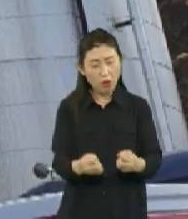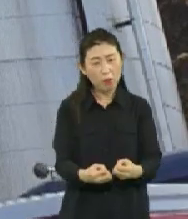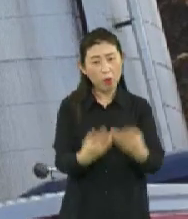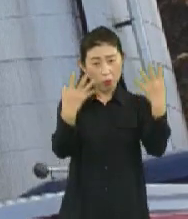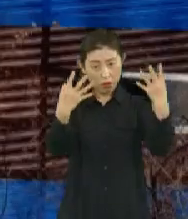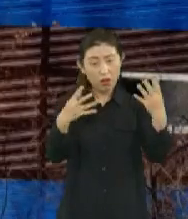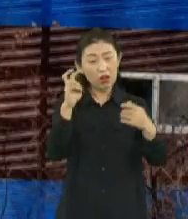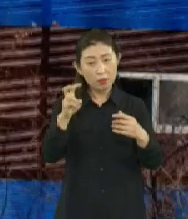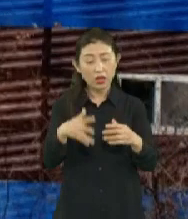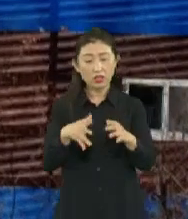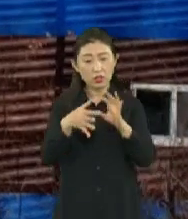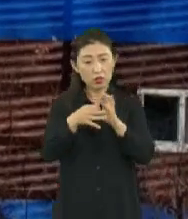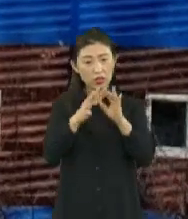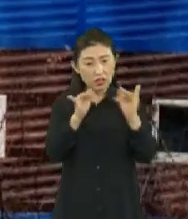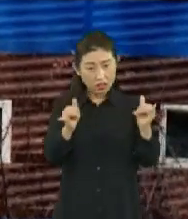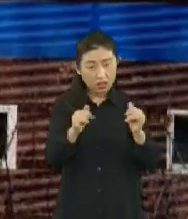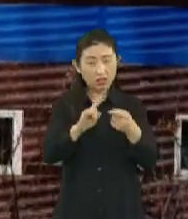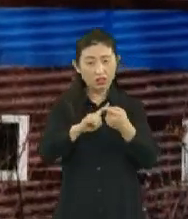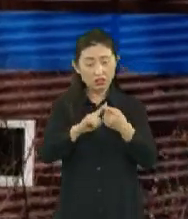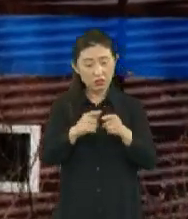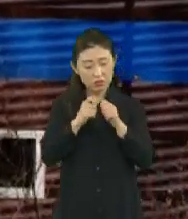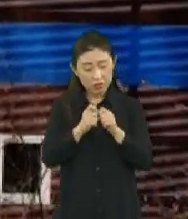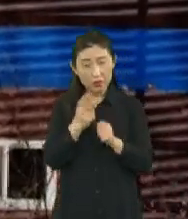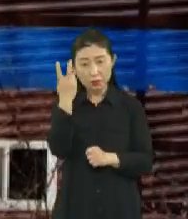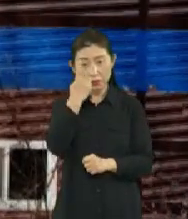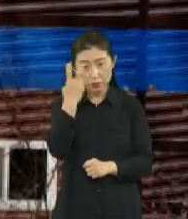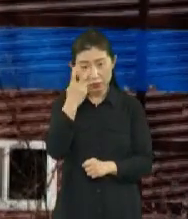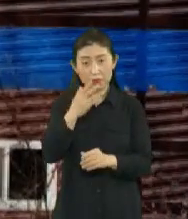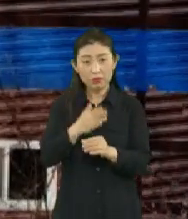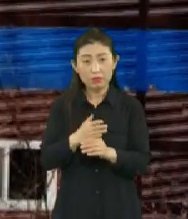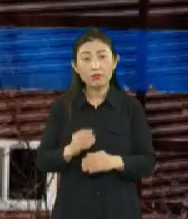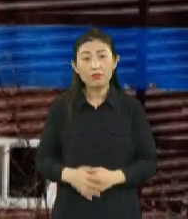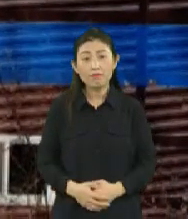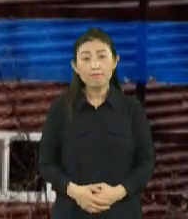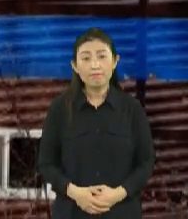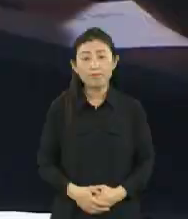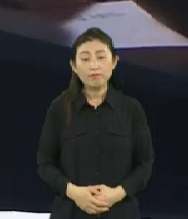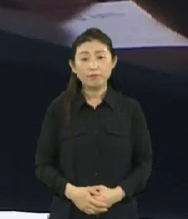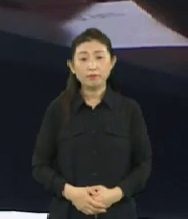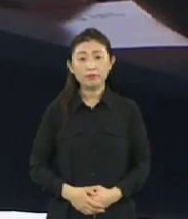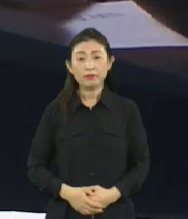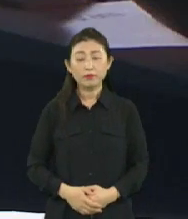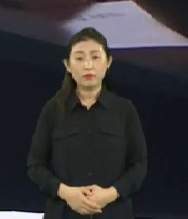보고 공장 관계자 등을 상대로 사고 원인을 조사 중입니다.